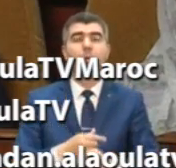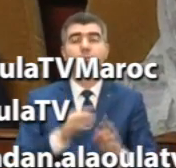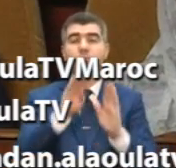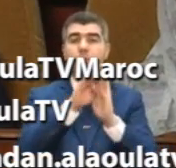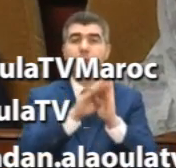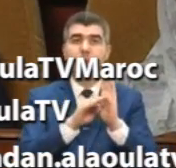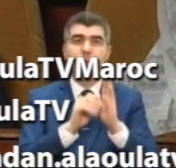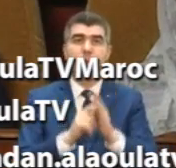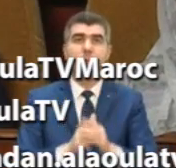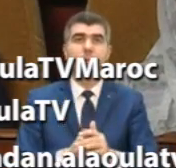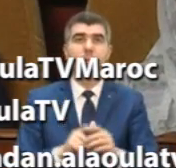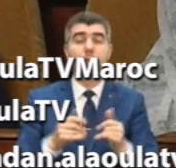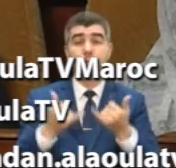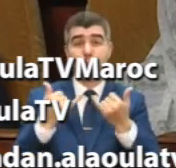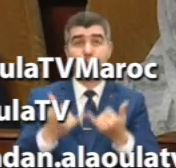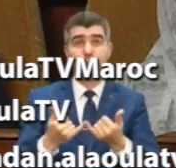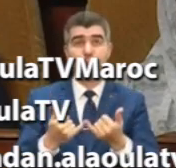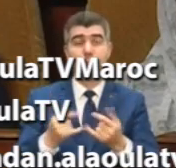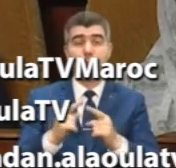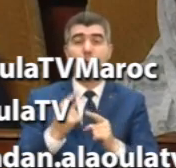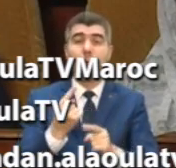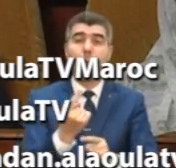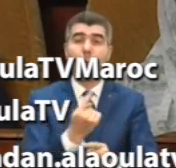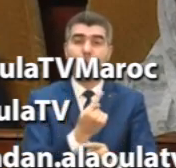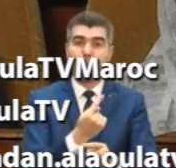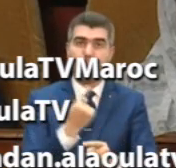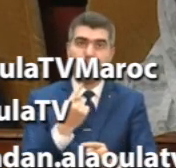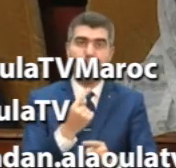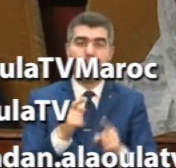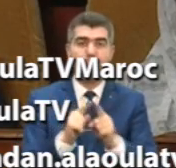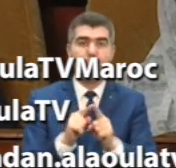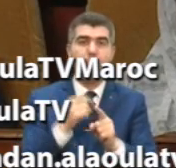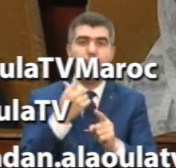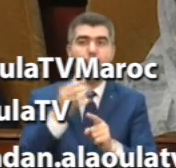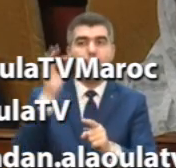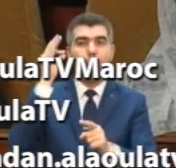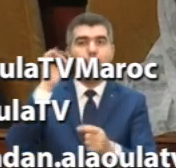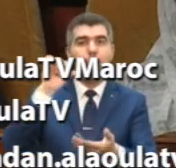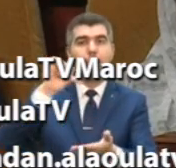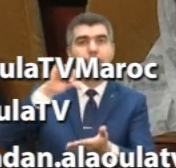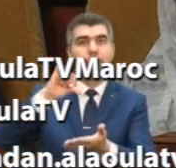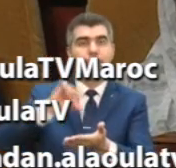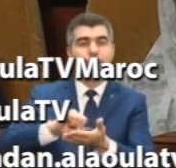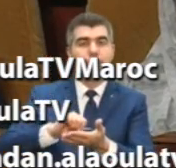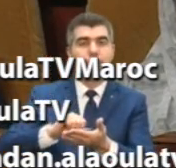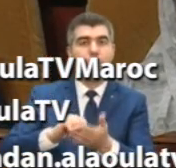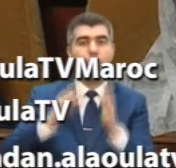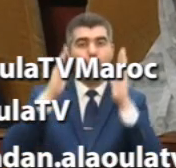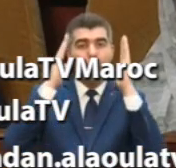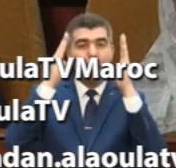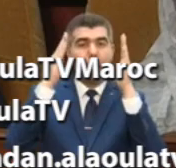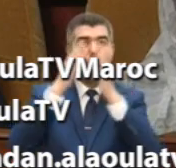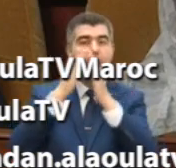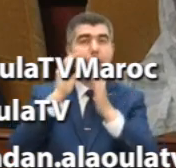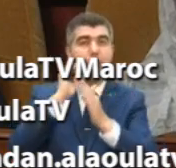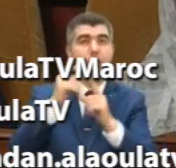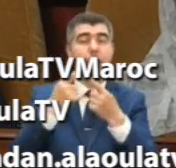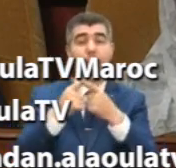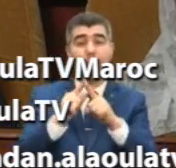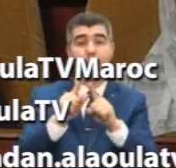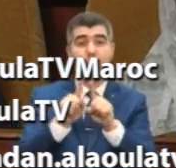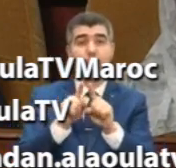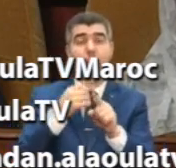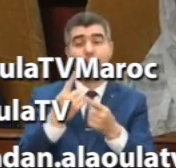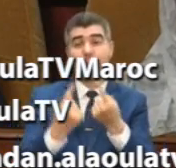وللملاحظة هذا اليوم يصادف ذكرى تأسيس مؤسسة التعاون الوطني من طرف المغفور له محمد الخامس، هذه المؤسسة اللي تخلقت